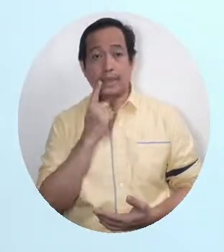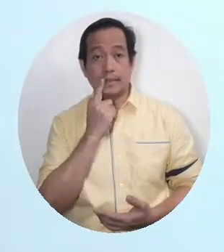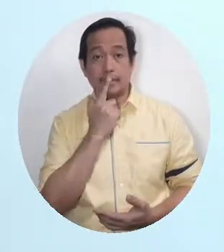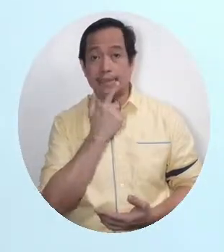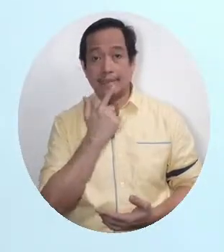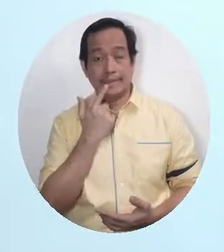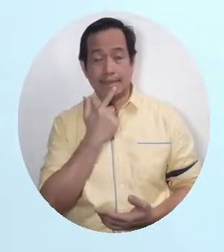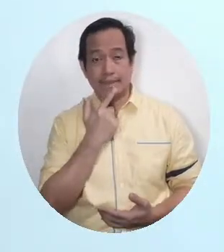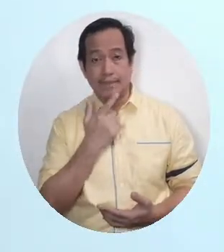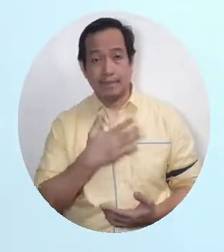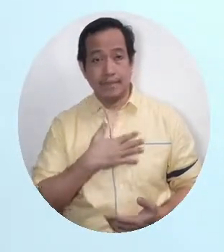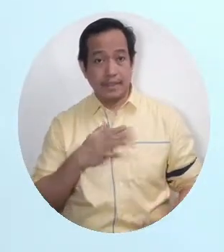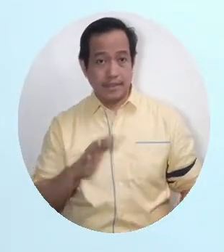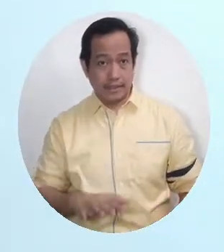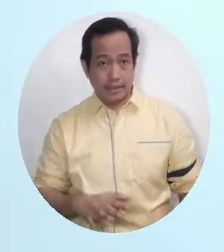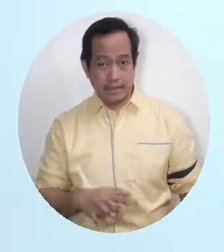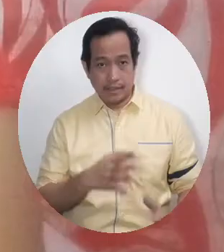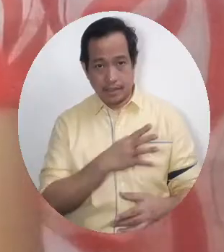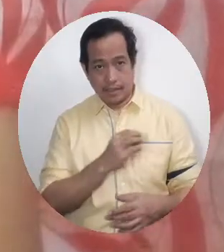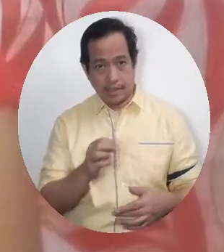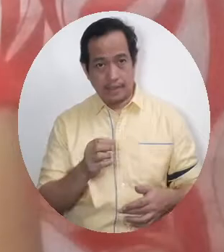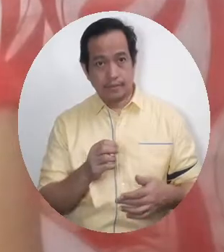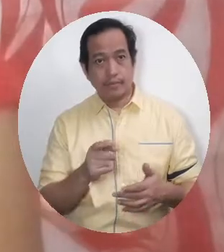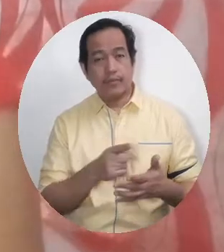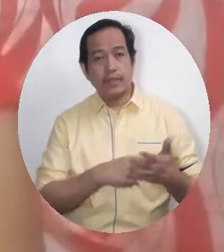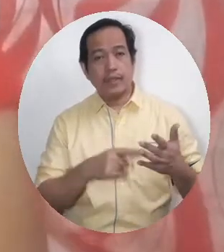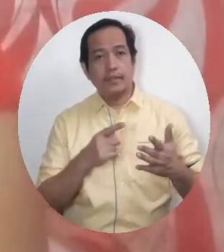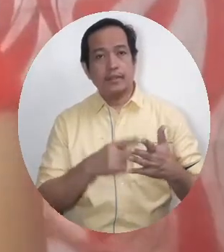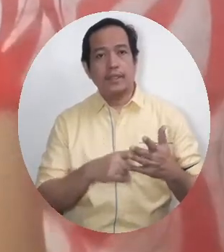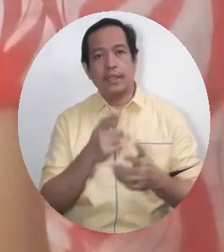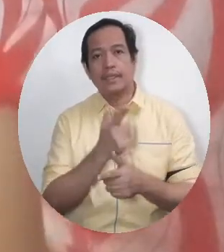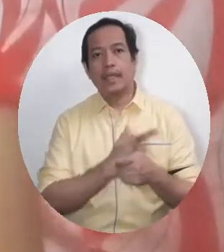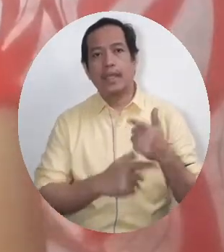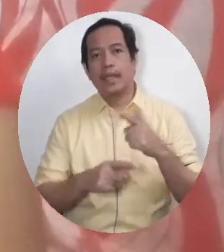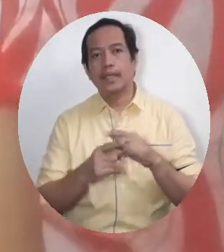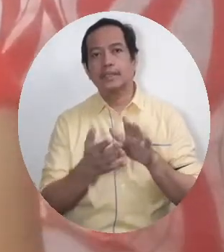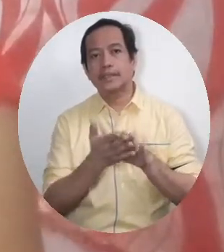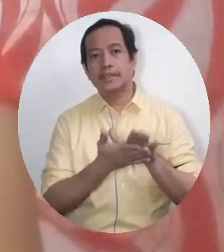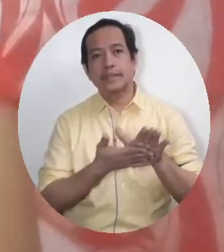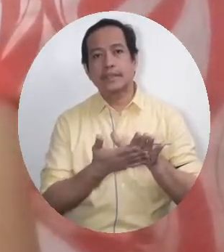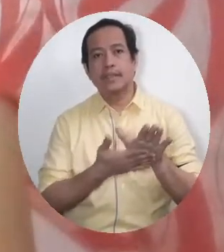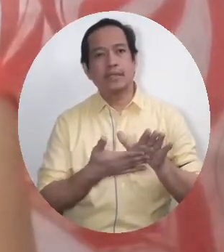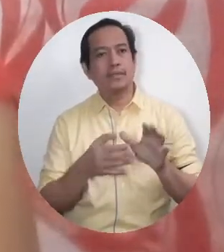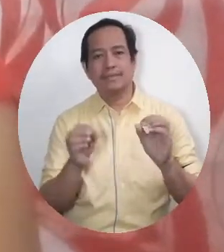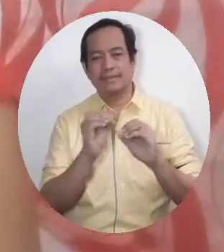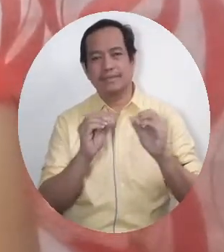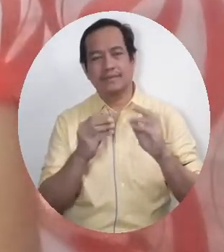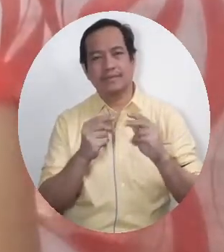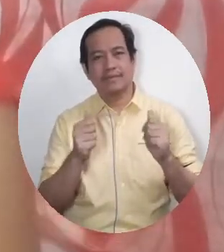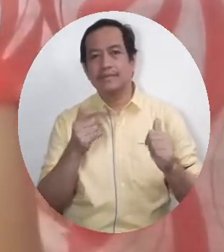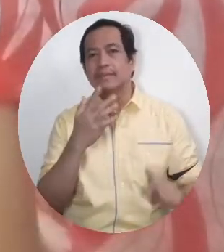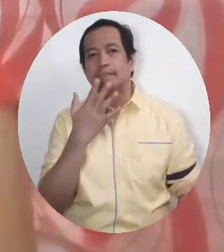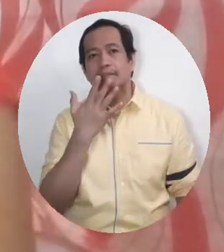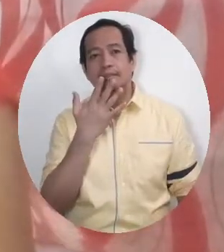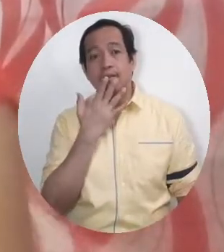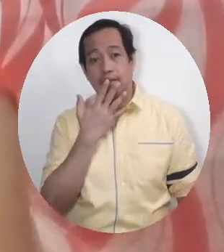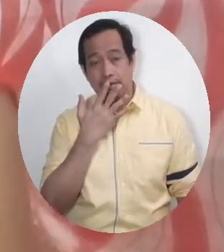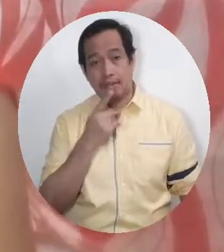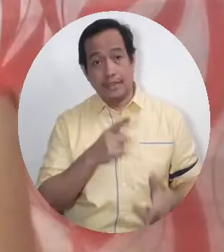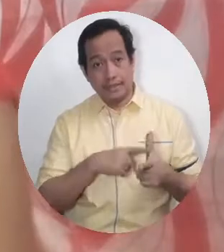na yung bibig niya. Tapos yung kanyang paa, yung ilalim, talagang wala ng